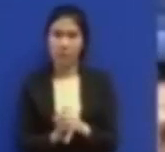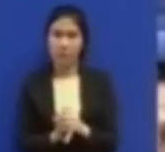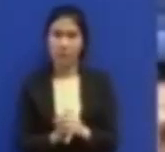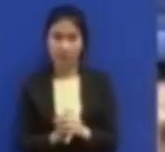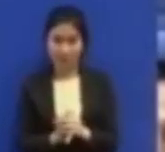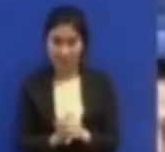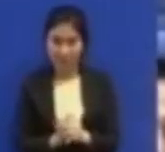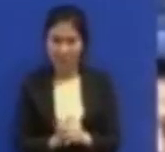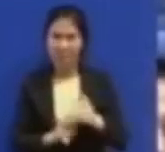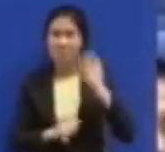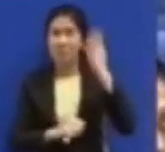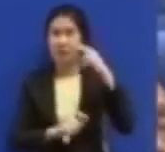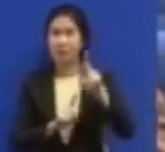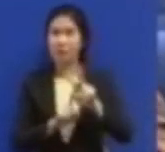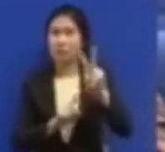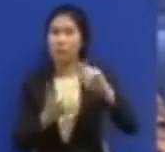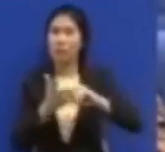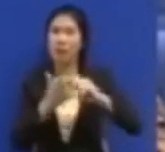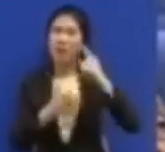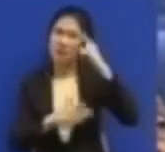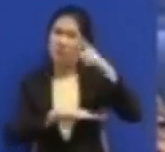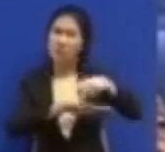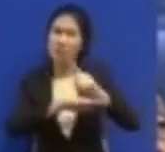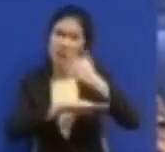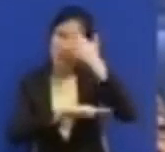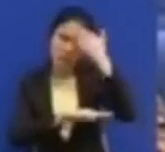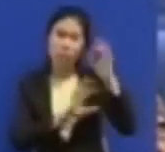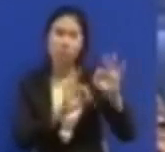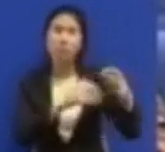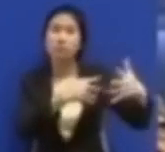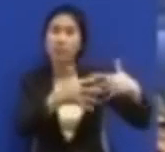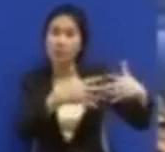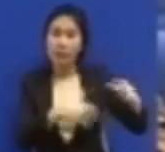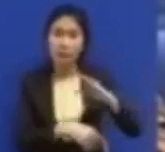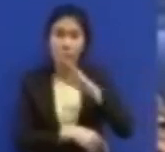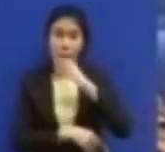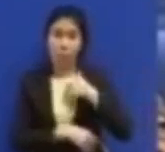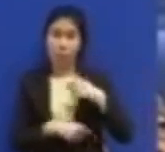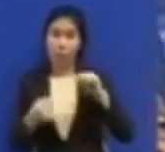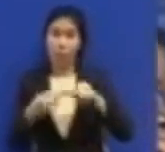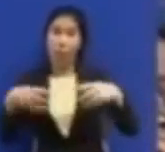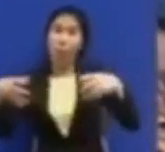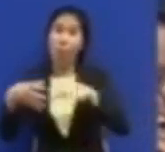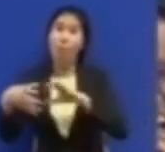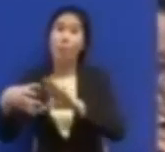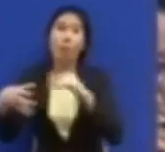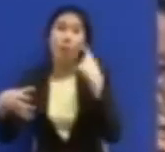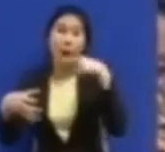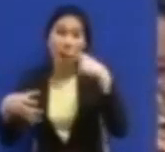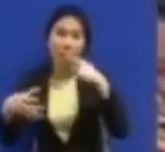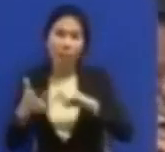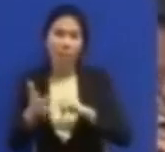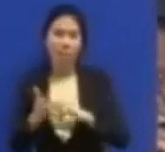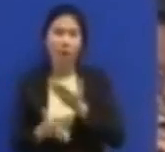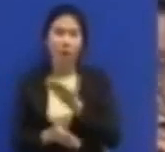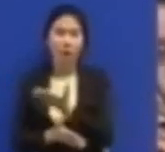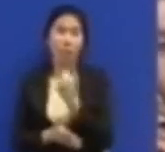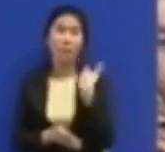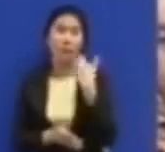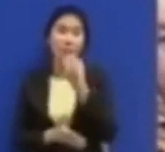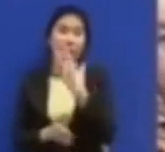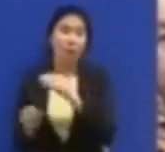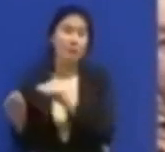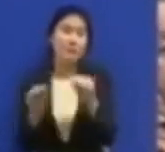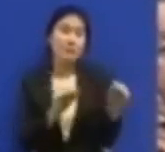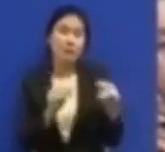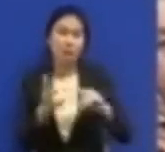จะลืมนี่ผมให้อภัยได้ครับการเสนอญัตติของฝ่ายที่เสนอให้เลื่อนยังไม่มี